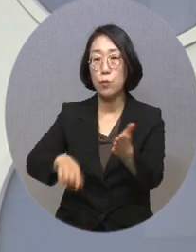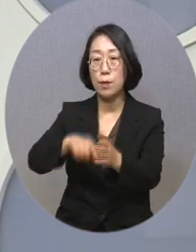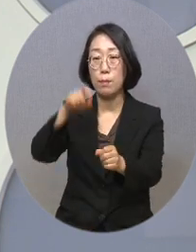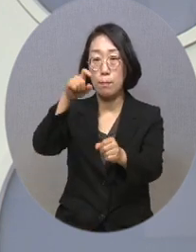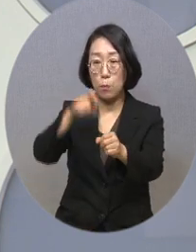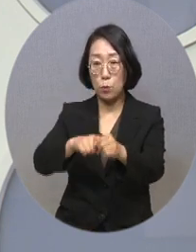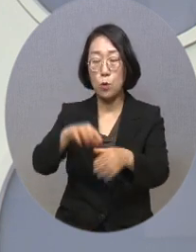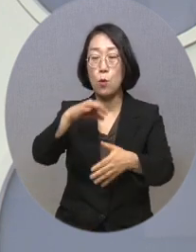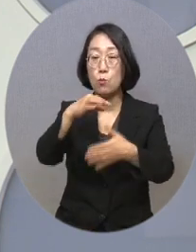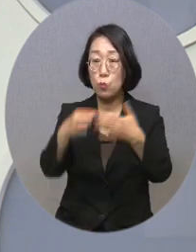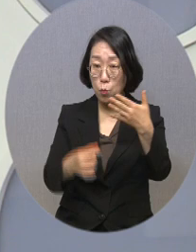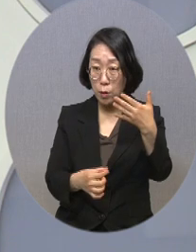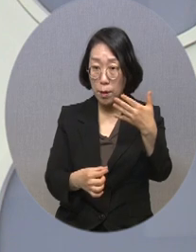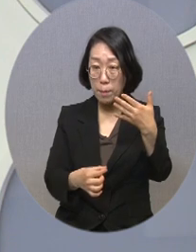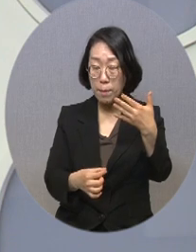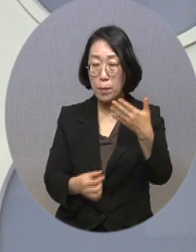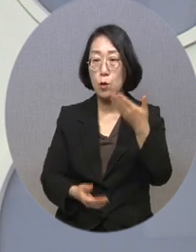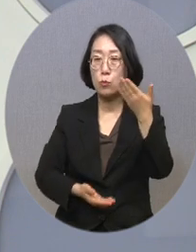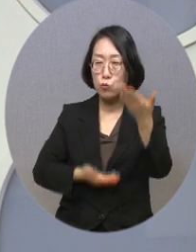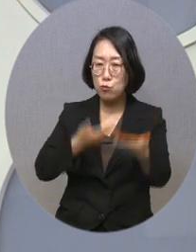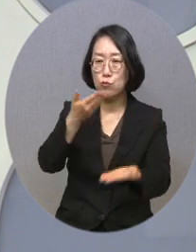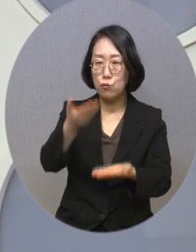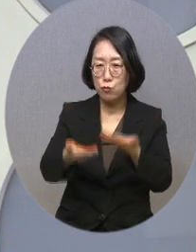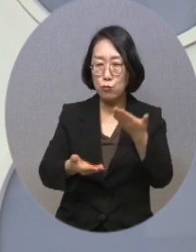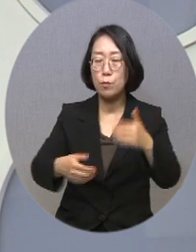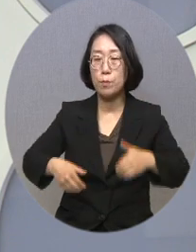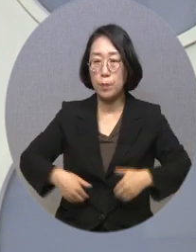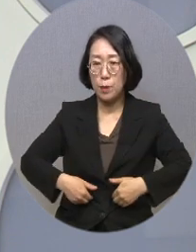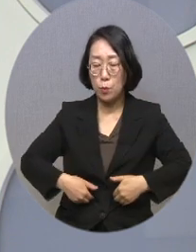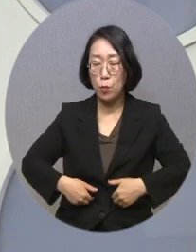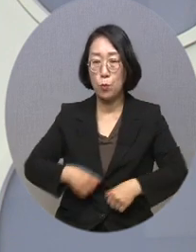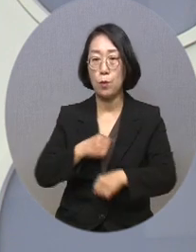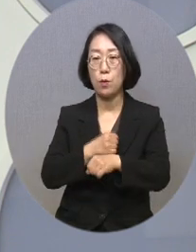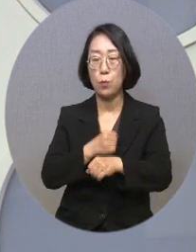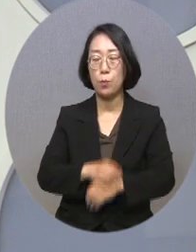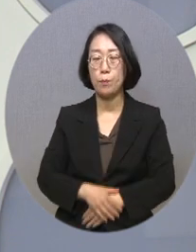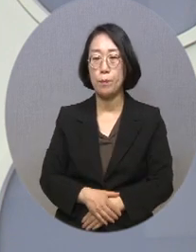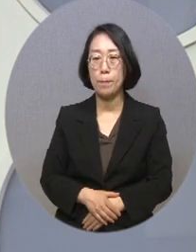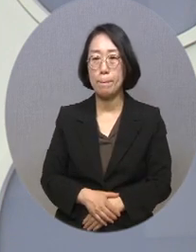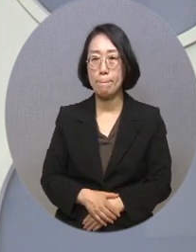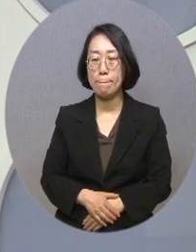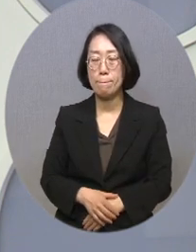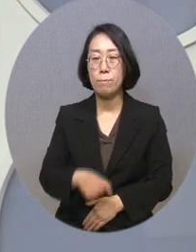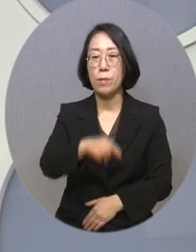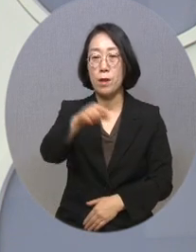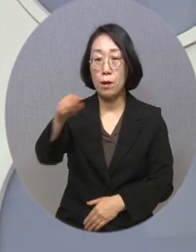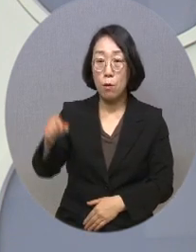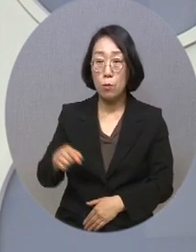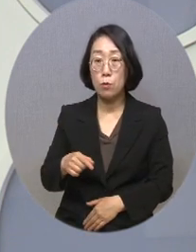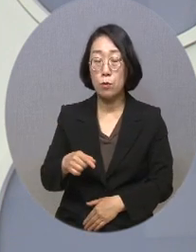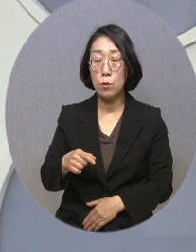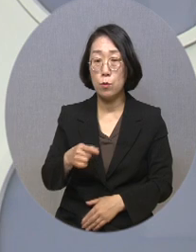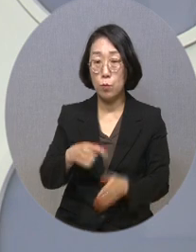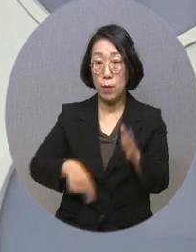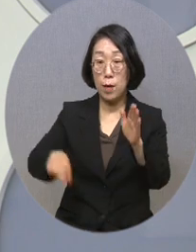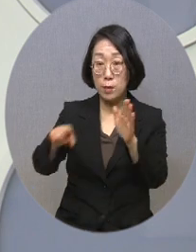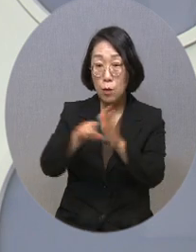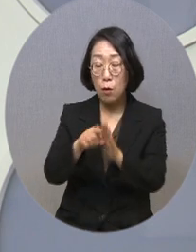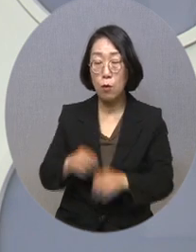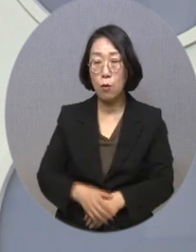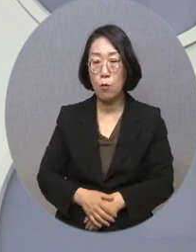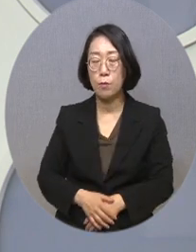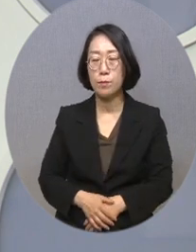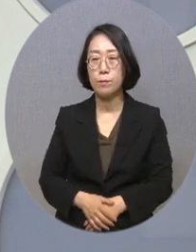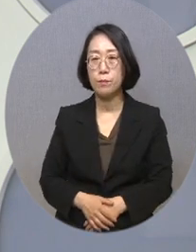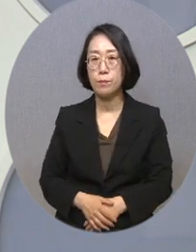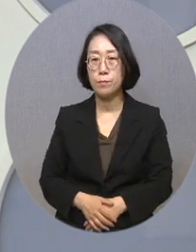프로그램 이런 부분들을 이제 제공하는 이런 것들이고 또 이것들을 하기 위해서 우리